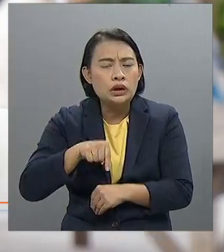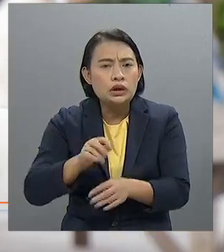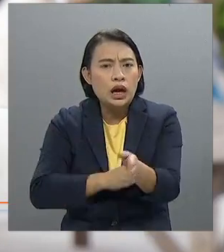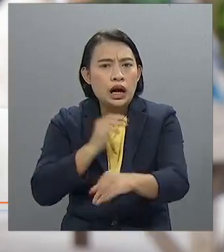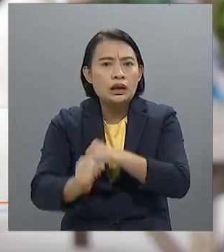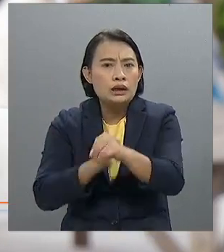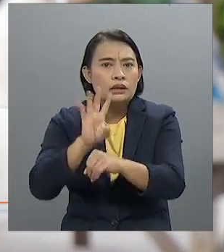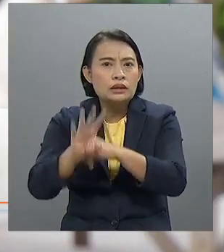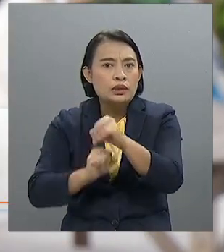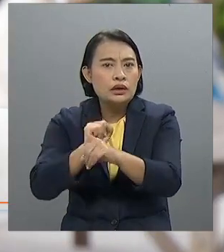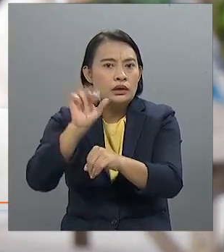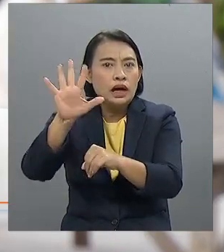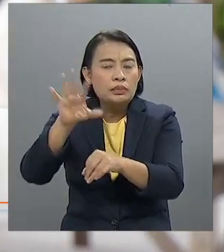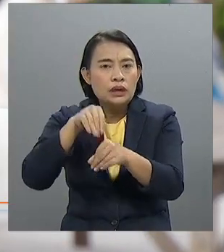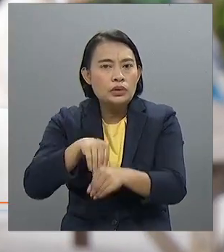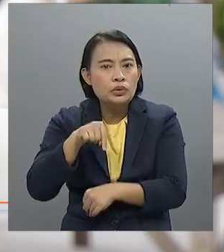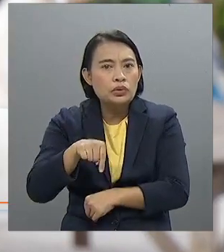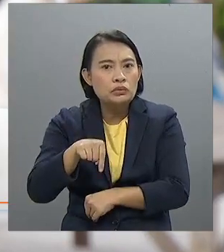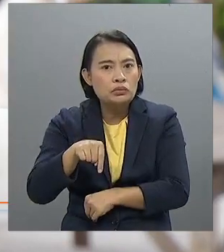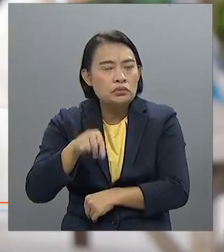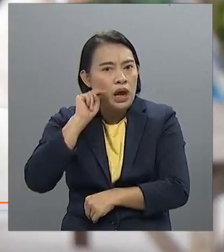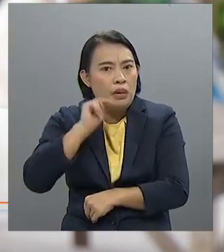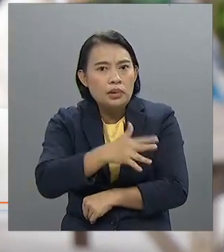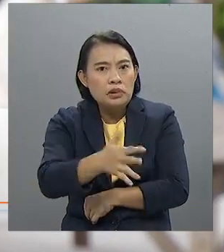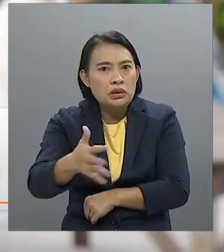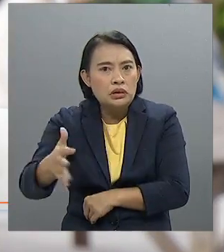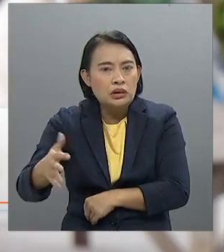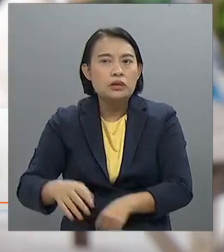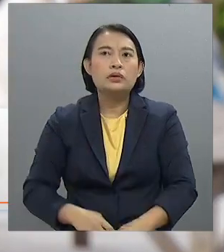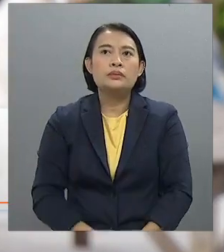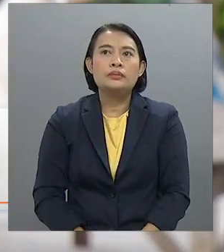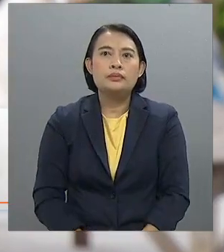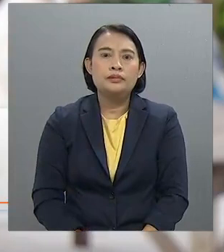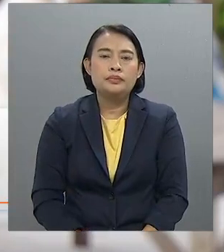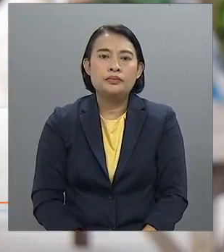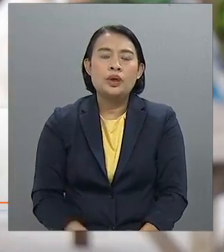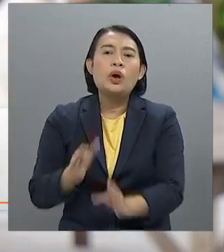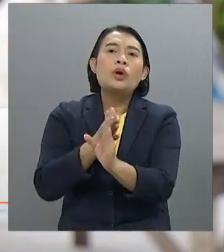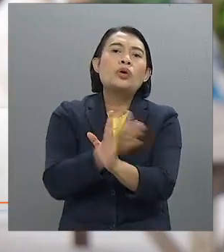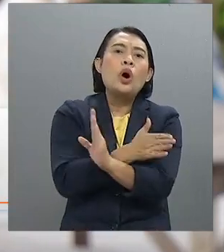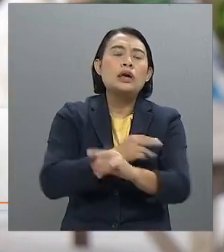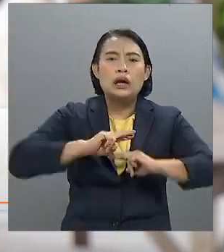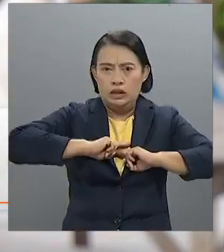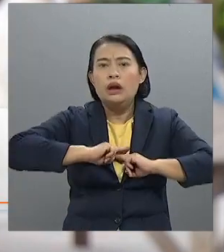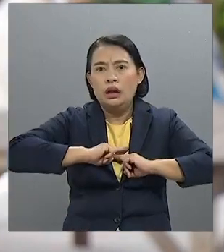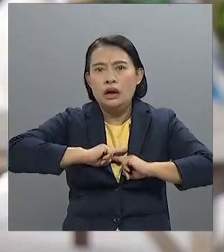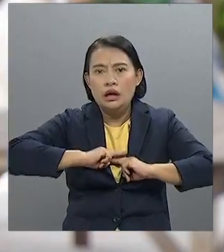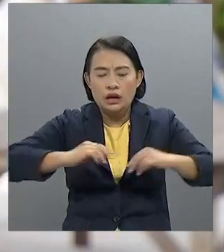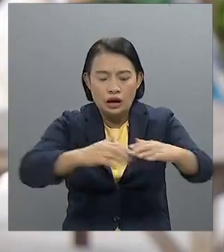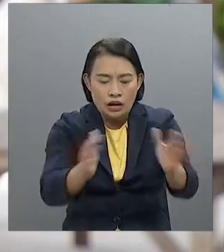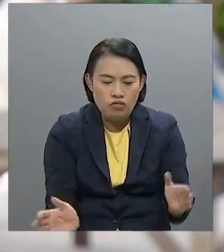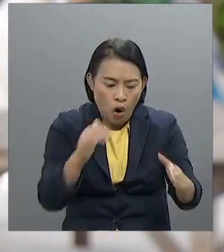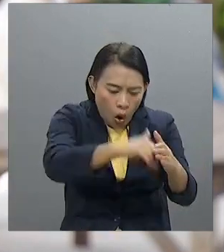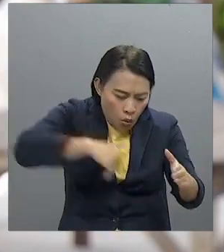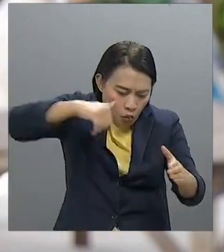วก็ก่อนหน้านี้เคยแบบพยายามช่วยเหลือตัวเองแล้วนะครับเพราะผมต้องขุดบ่อน้ำไม่พอ